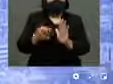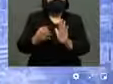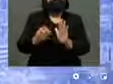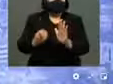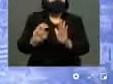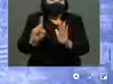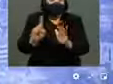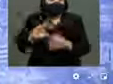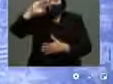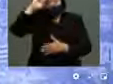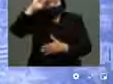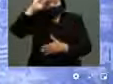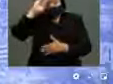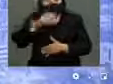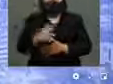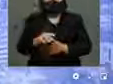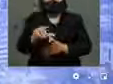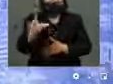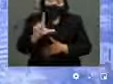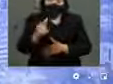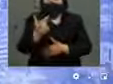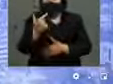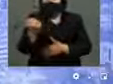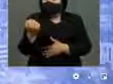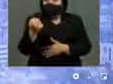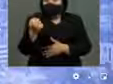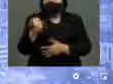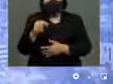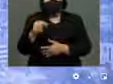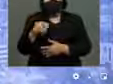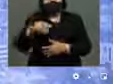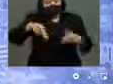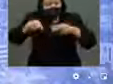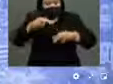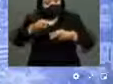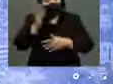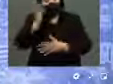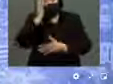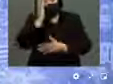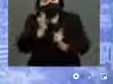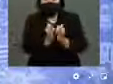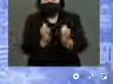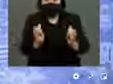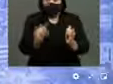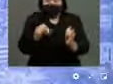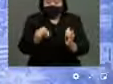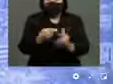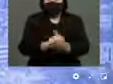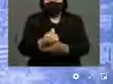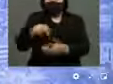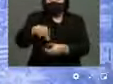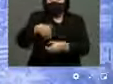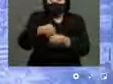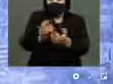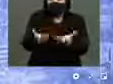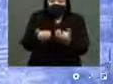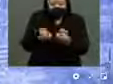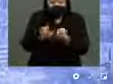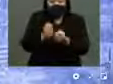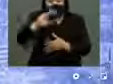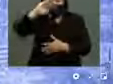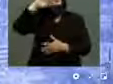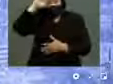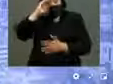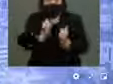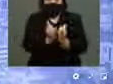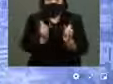นะครับแล้วก็สีเหลืองเข้มนะครับลงไปตรงนั้นก็จะช่วยทำให้มีพื้นที่ในการรับผู้ป่วยเติมขึ้นม